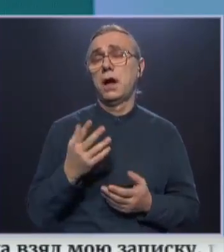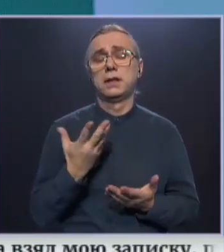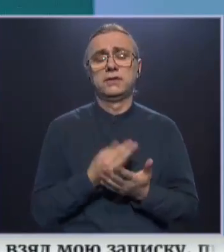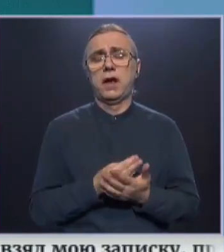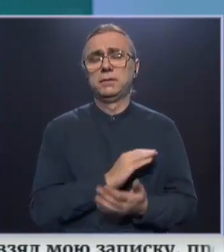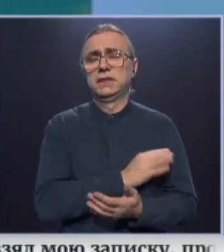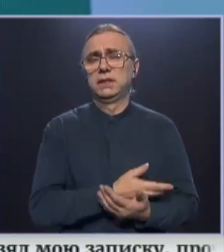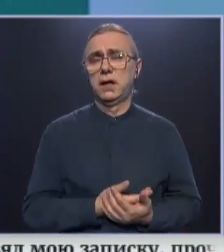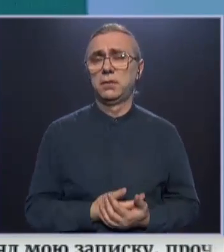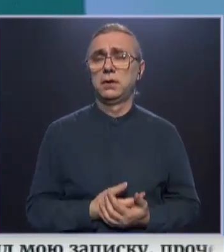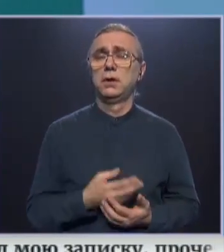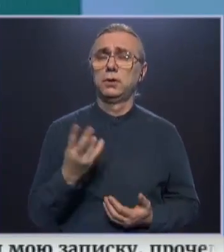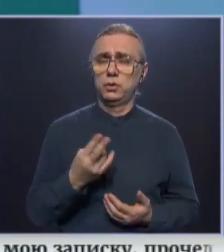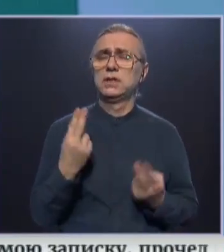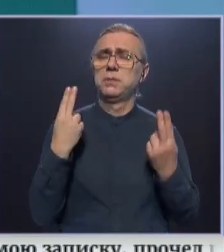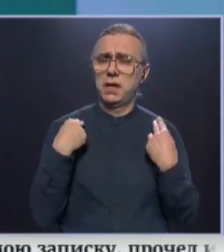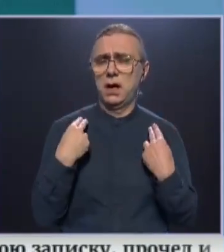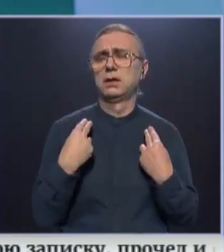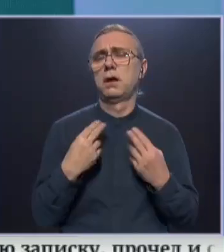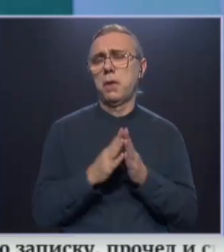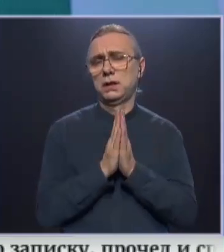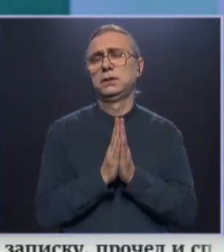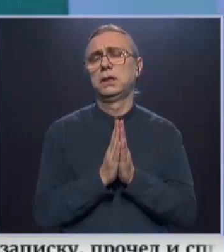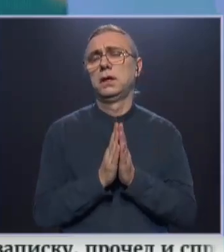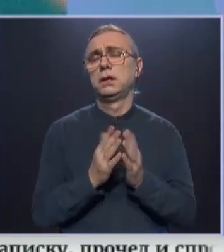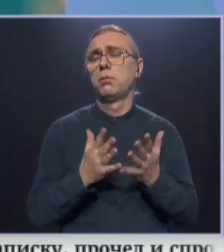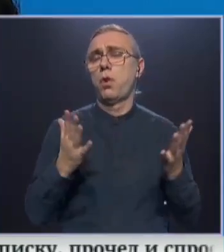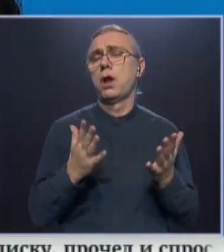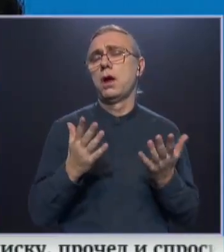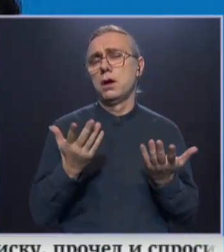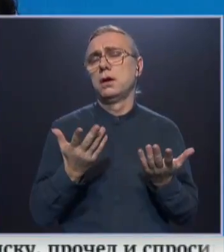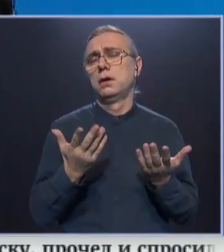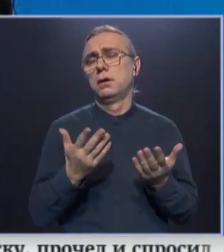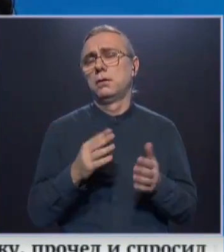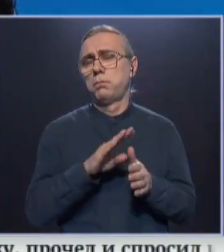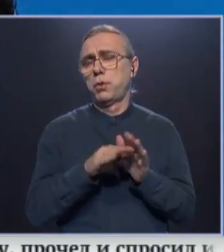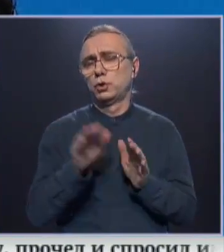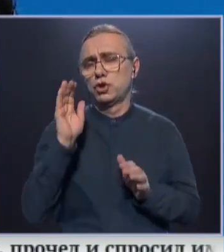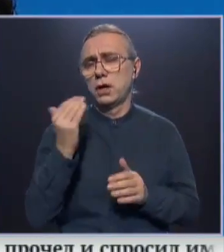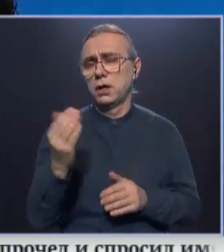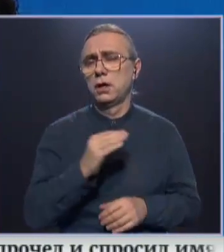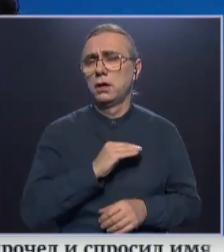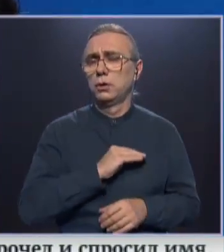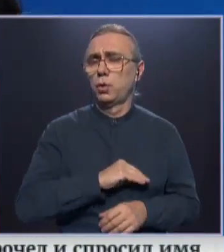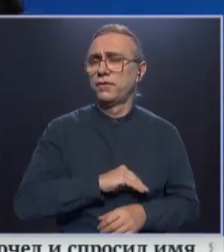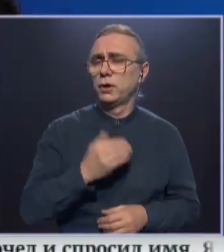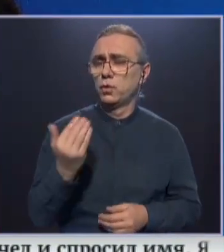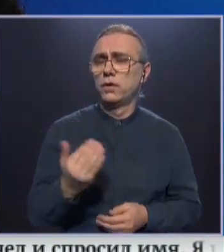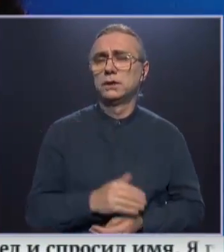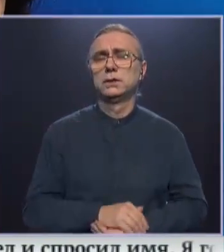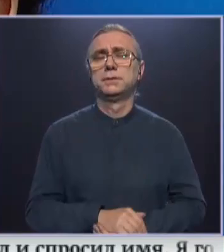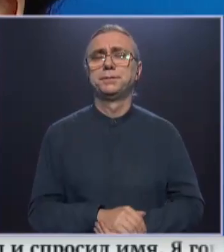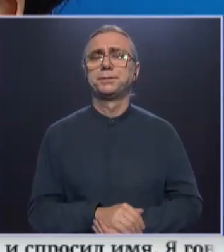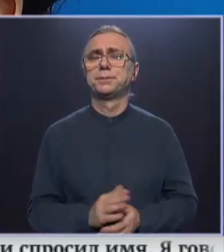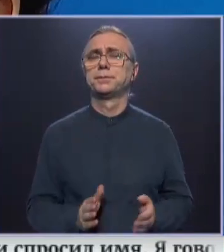более за послушание духовнику. И Господь вас укрепит. Молиться нужно. Вот, кстати, еще... Добрый